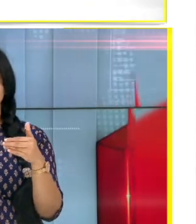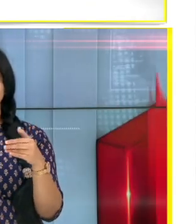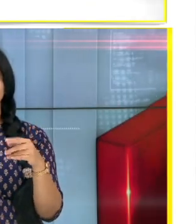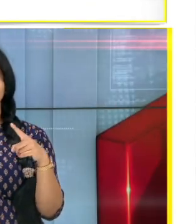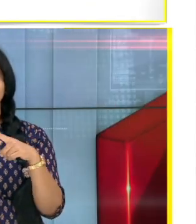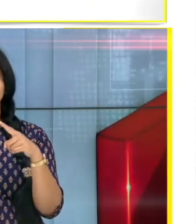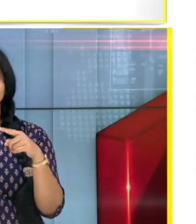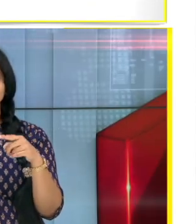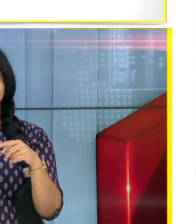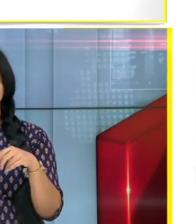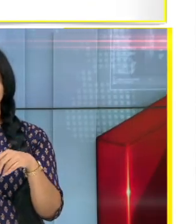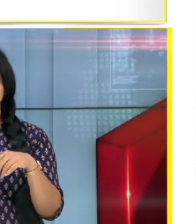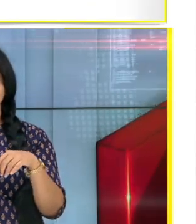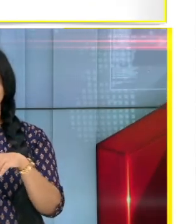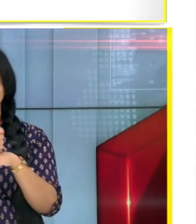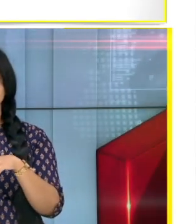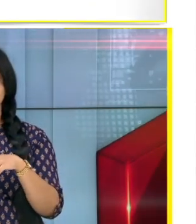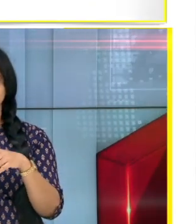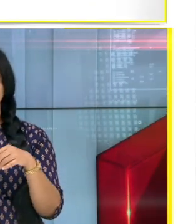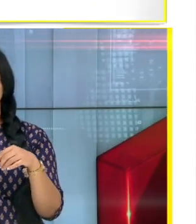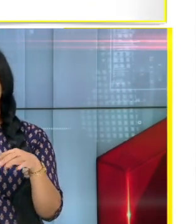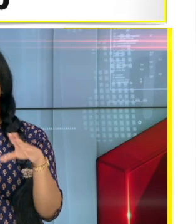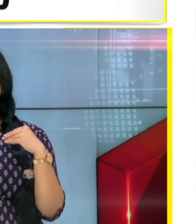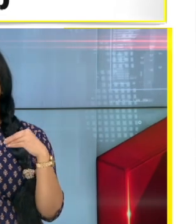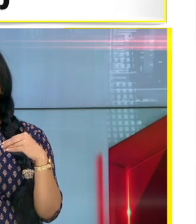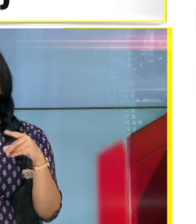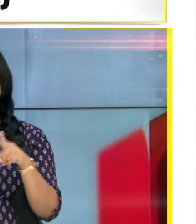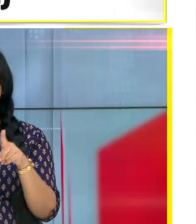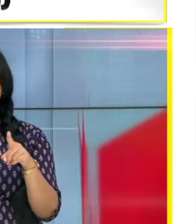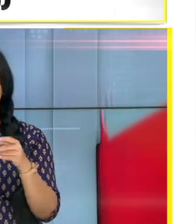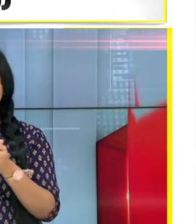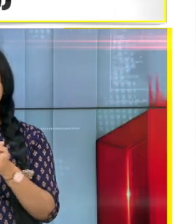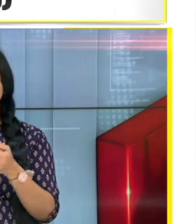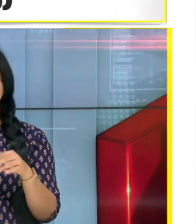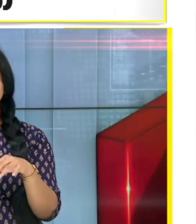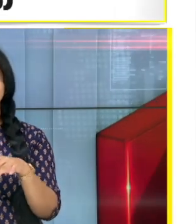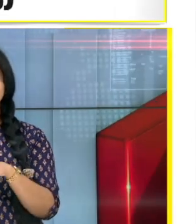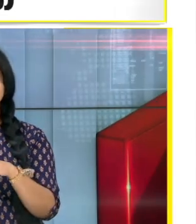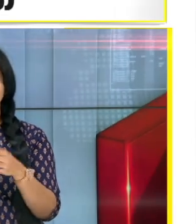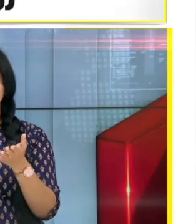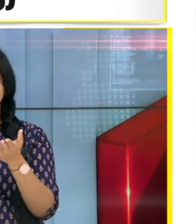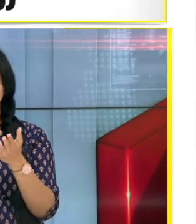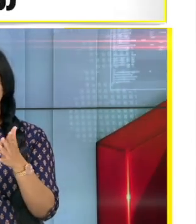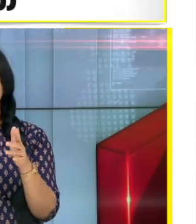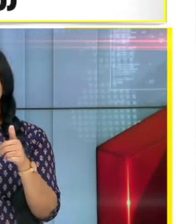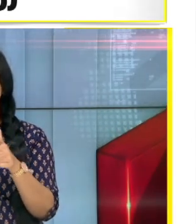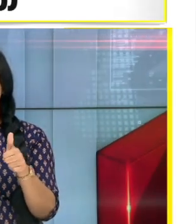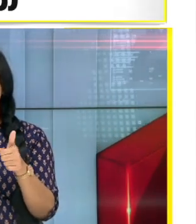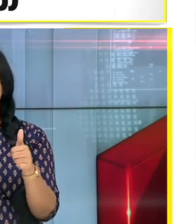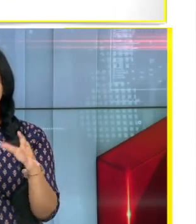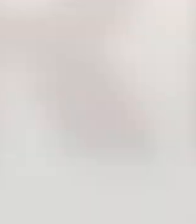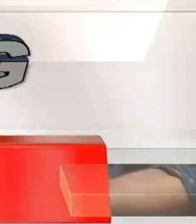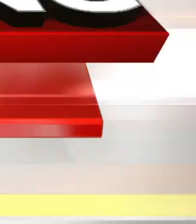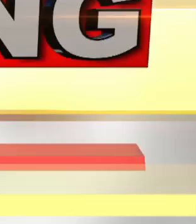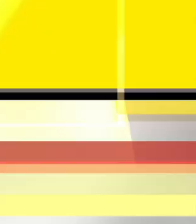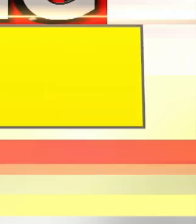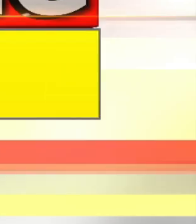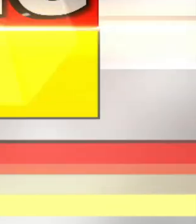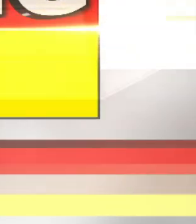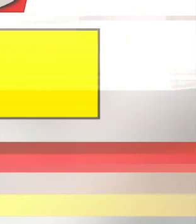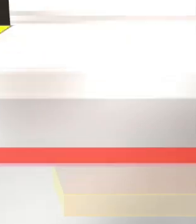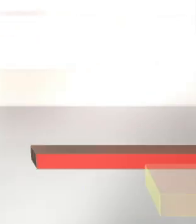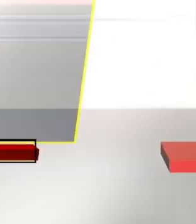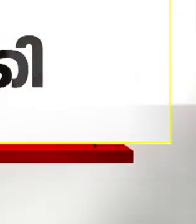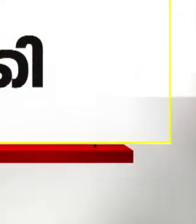വിസിയുടെ ചുമതലയുള്ള സിസ തോമസ് ഇതിനെ എതിർത്തു. സർവകലാശാല ചട്ടങ്ങൾക്ക് വിരുദ്ധമാണ് എന്ന് ചൂണ്ടിക്കാട്ടിയായിരുന്നു സിസ തോമസിന്റെ എതിർപ്പ്. സിസ തോമസ് ഈ ഫയലിൽ